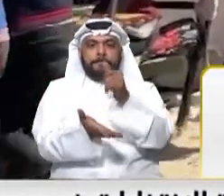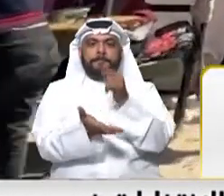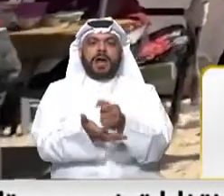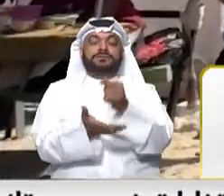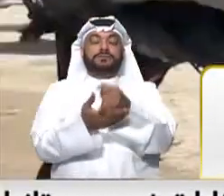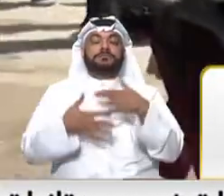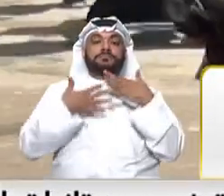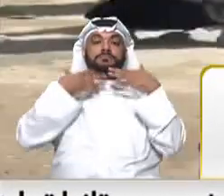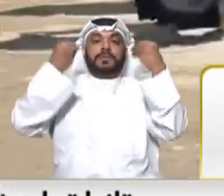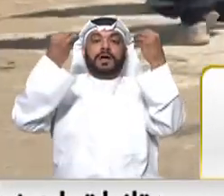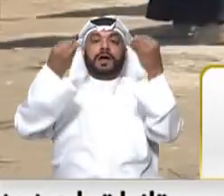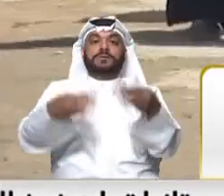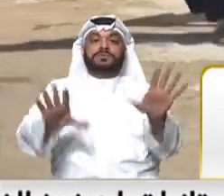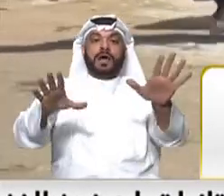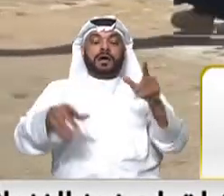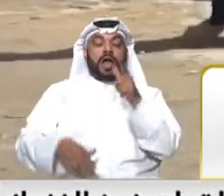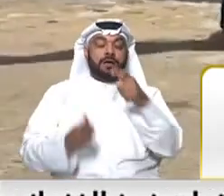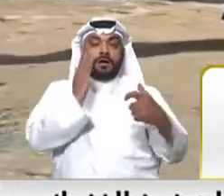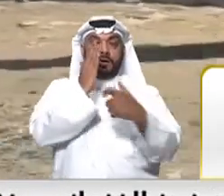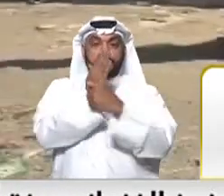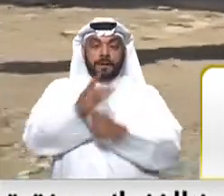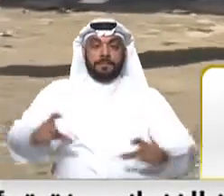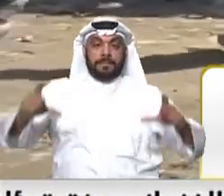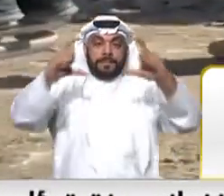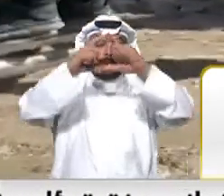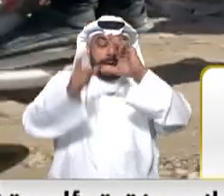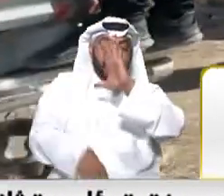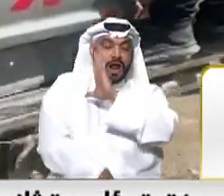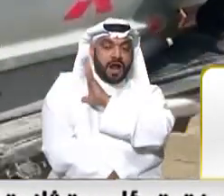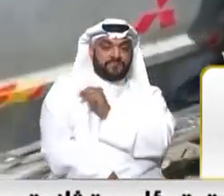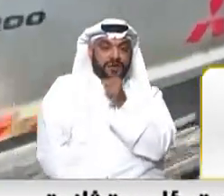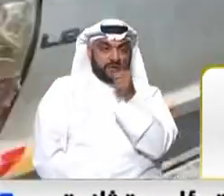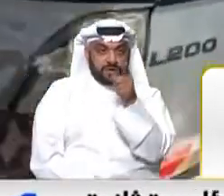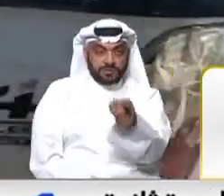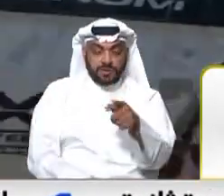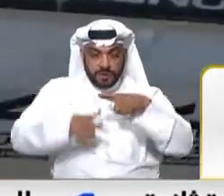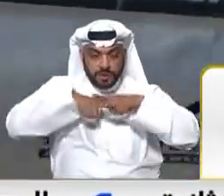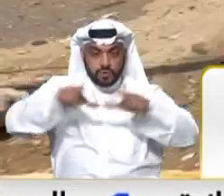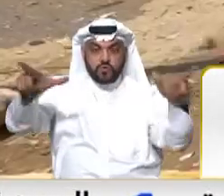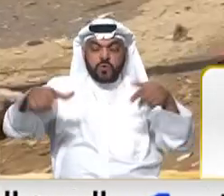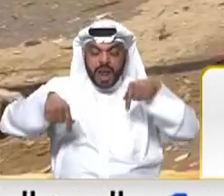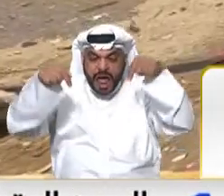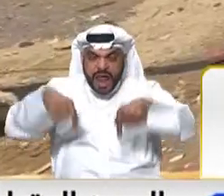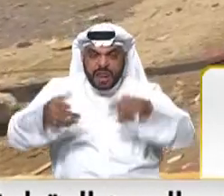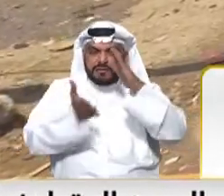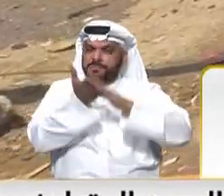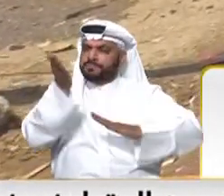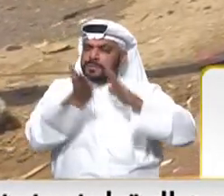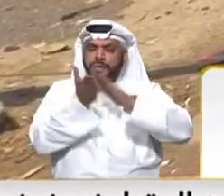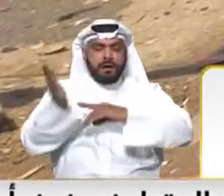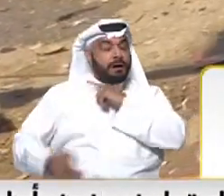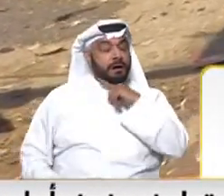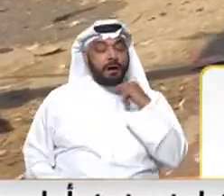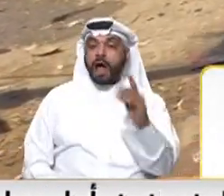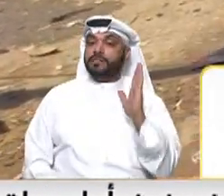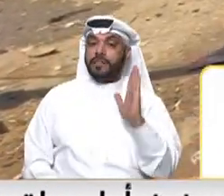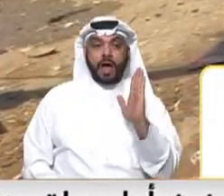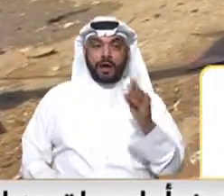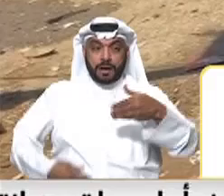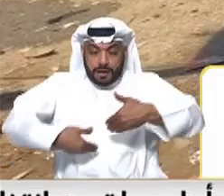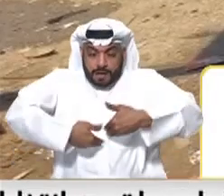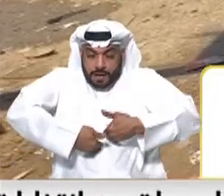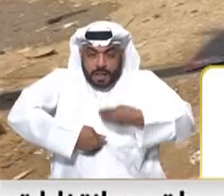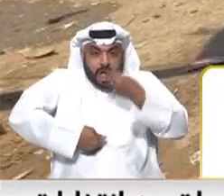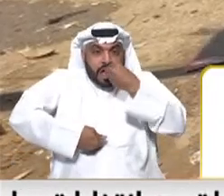ما أعلنته وكالة غوث وتشغيل اللاجئين الفلسطينيين الأونروا، حيث لا يزال من الممكن منع